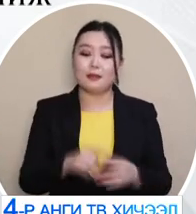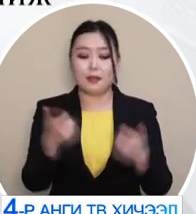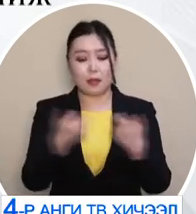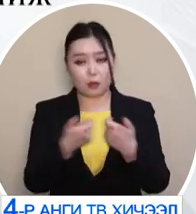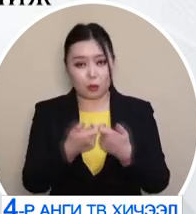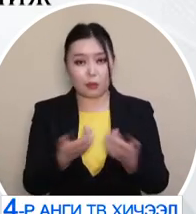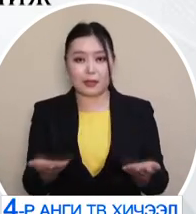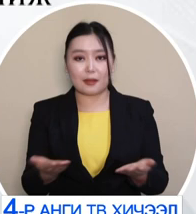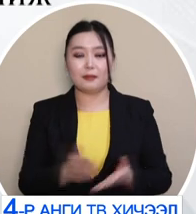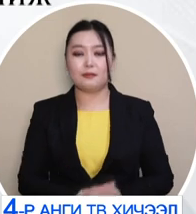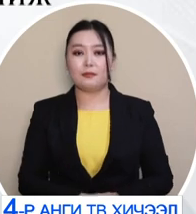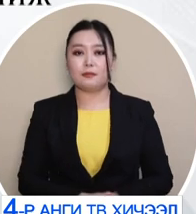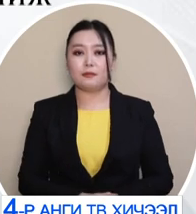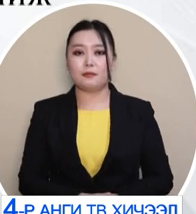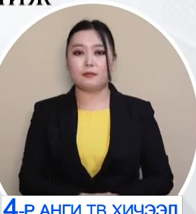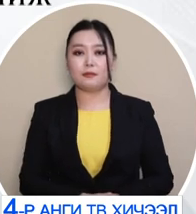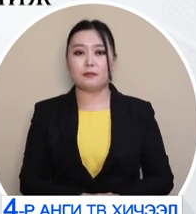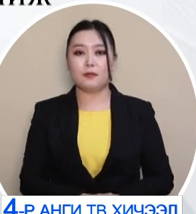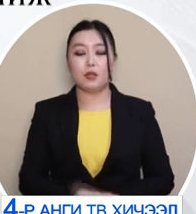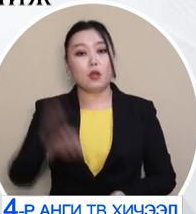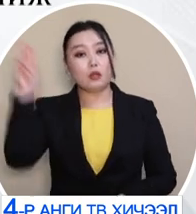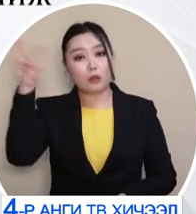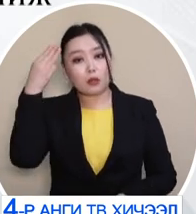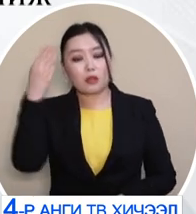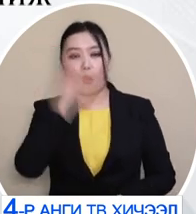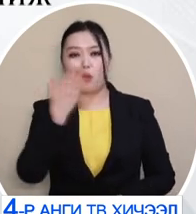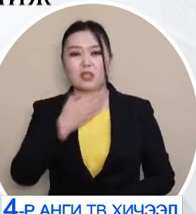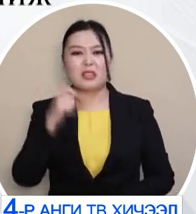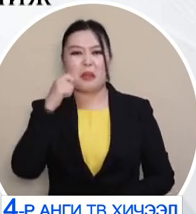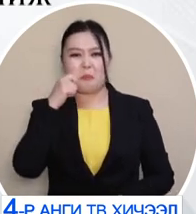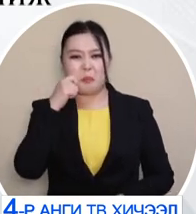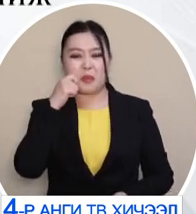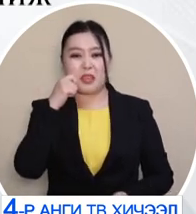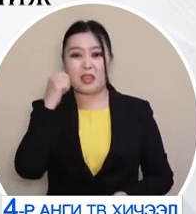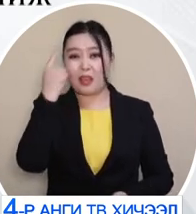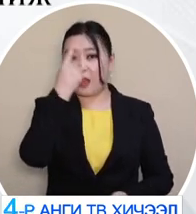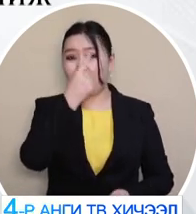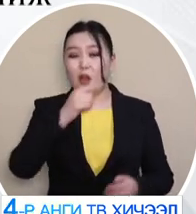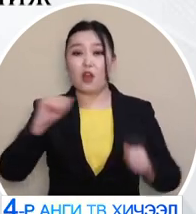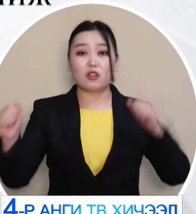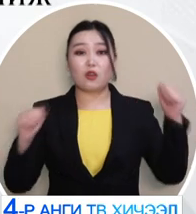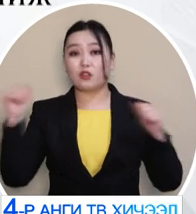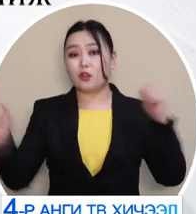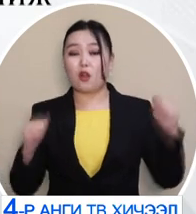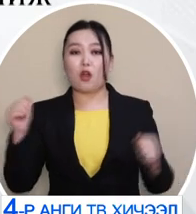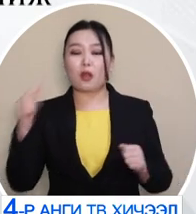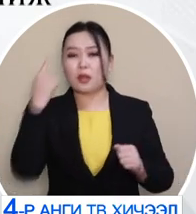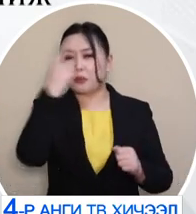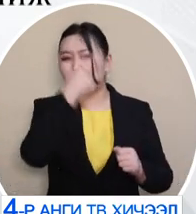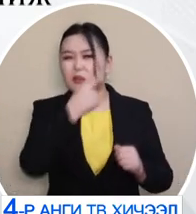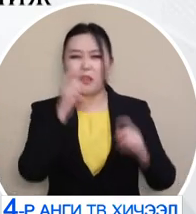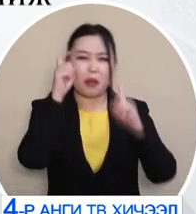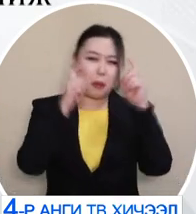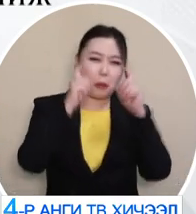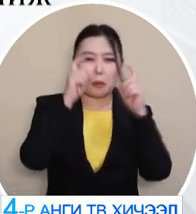зарим хэсэгт нь сул, нам дугаар унших шаардлага гардаг. За, мөн одоо уран тод уншихад биеийн хөдөлгөөн, нүүрний